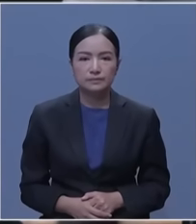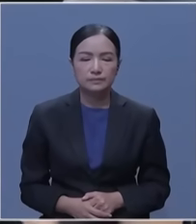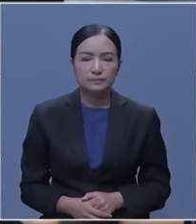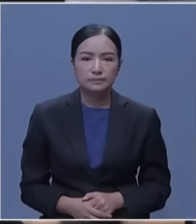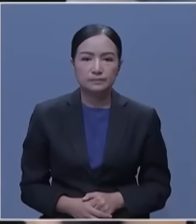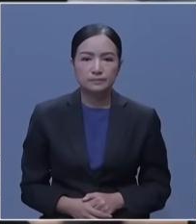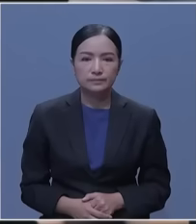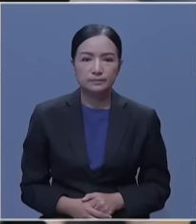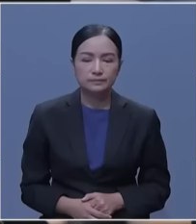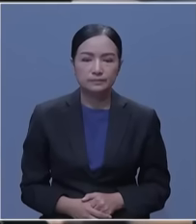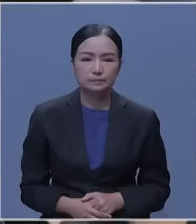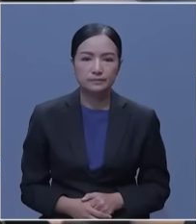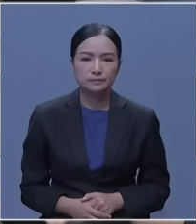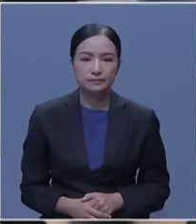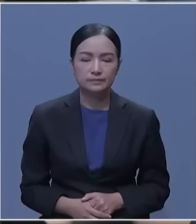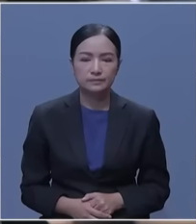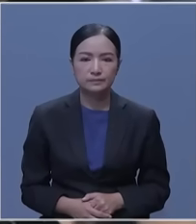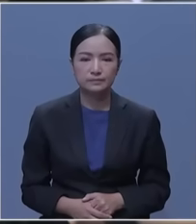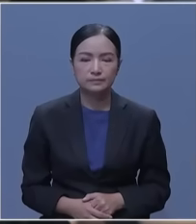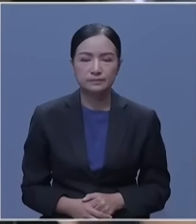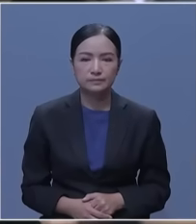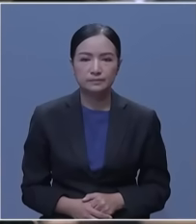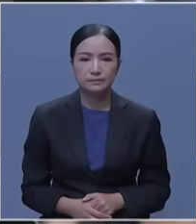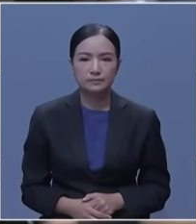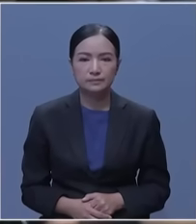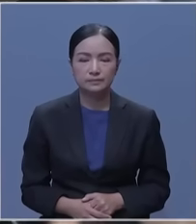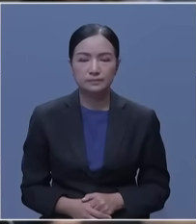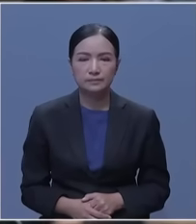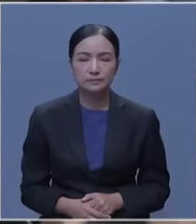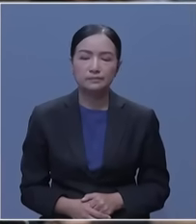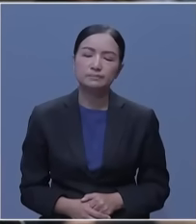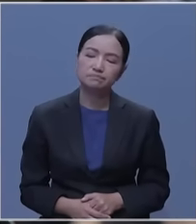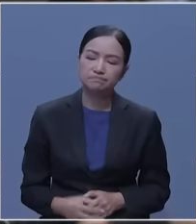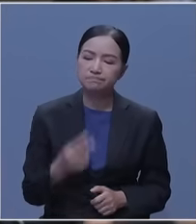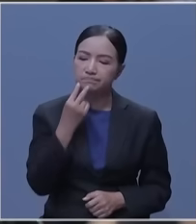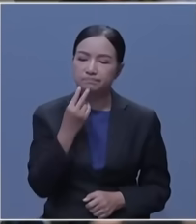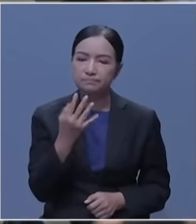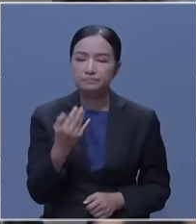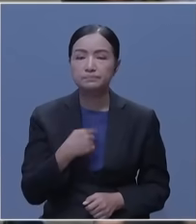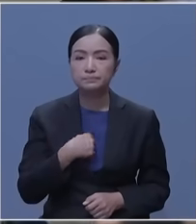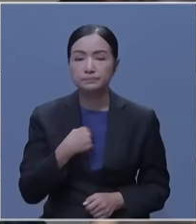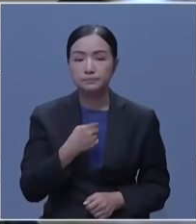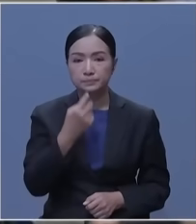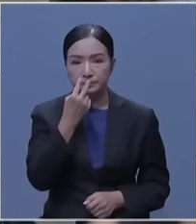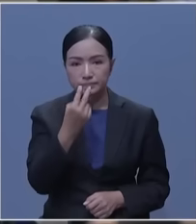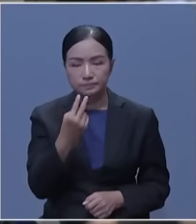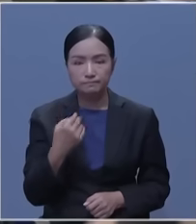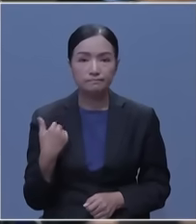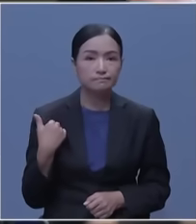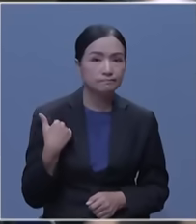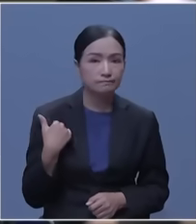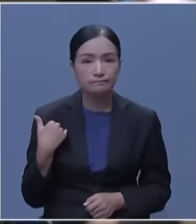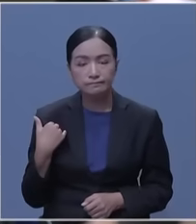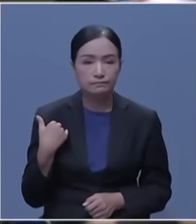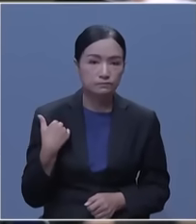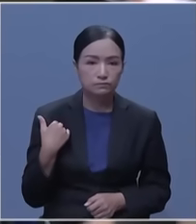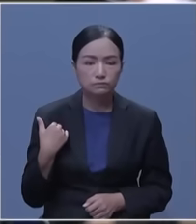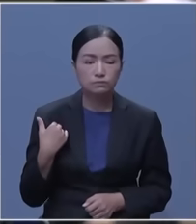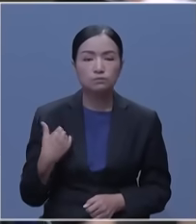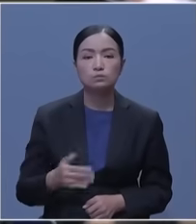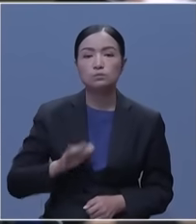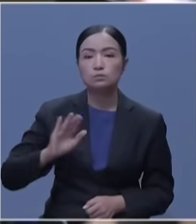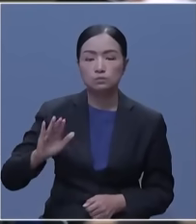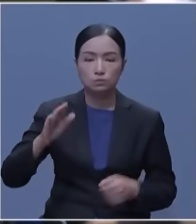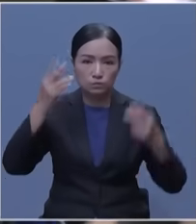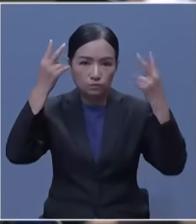ดดักทางไว้ก่อนเท่านั้น ผมไม่มองอย่างนั้นเพราะว่าหนึ่งผมมองจากท่าทีเนาะท่าทีของท่านนาย